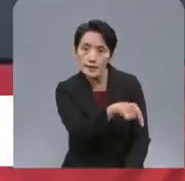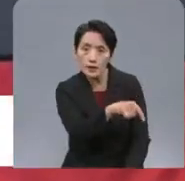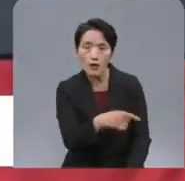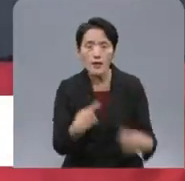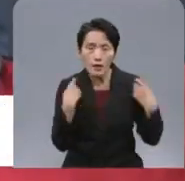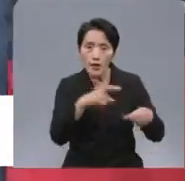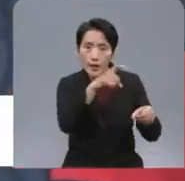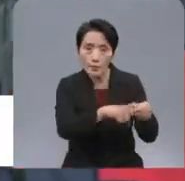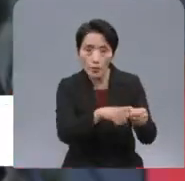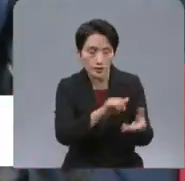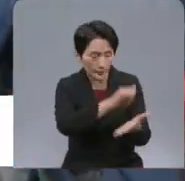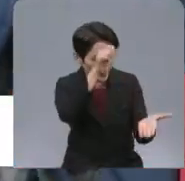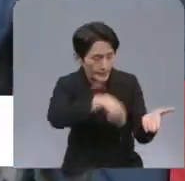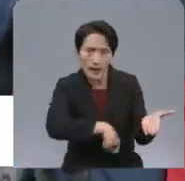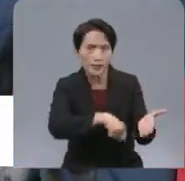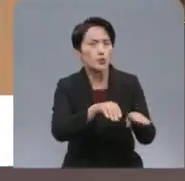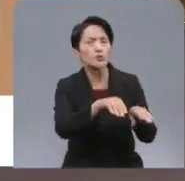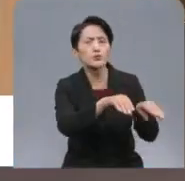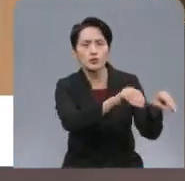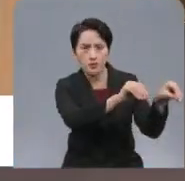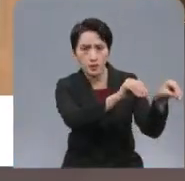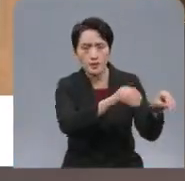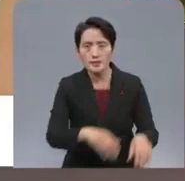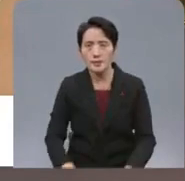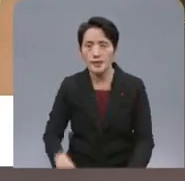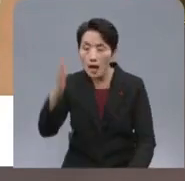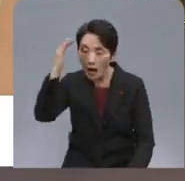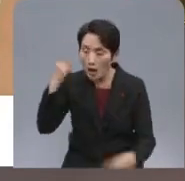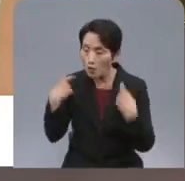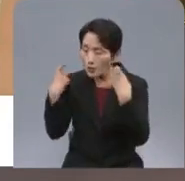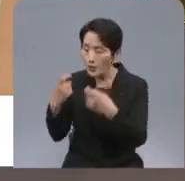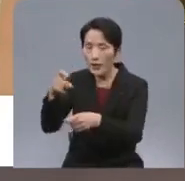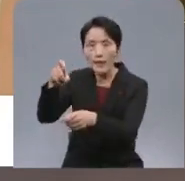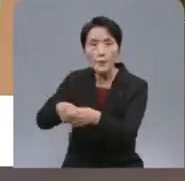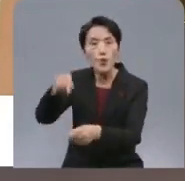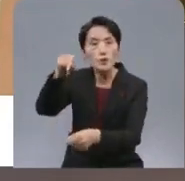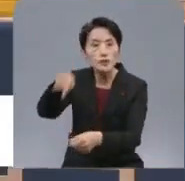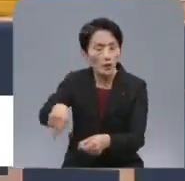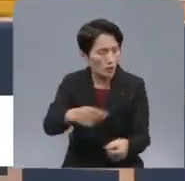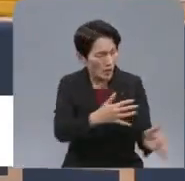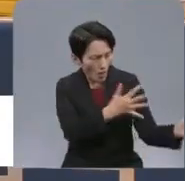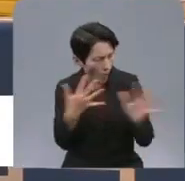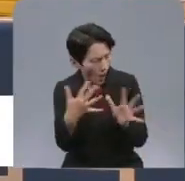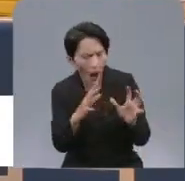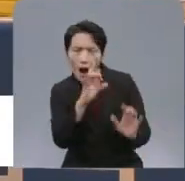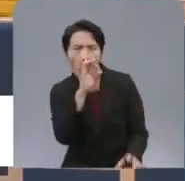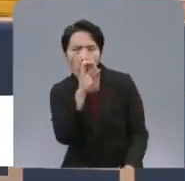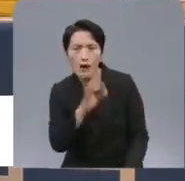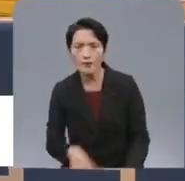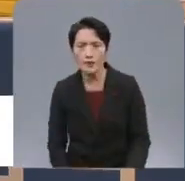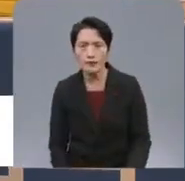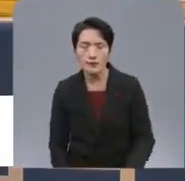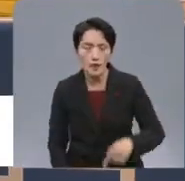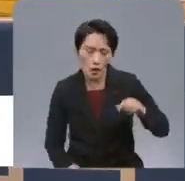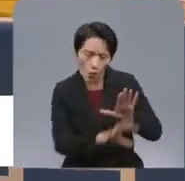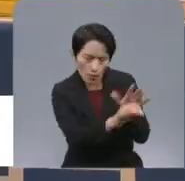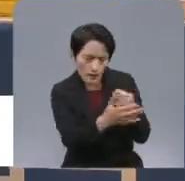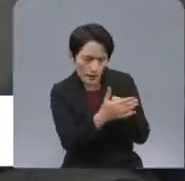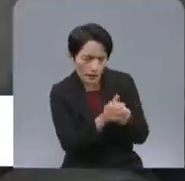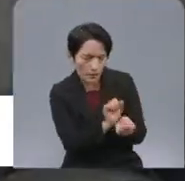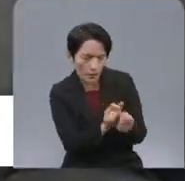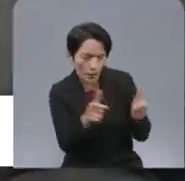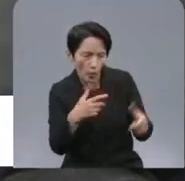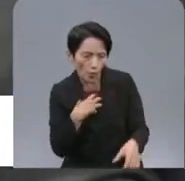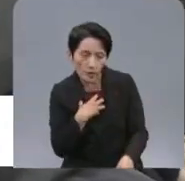chế cấp thị thực ngắn hạn thông qua các cơ quan ngoại giao đóng tại Trung Quốc cho tới cuối tháng 1 này do nhận định thấy cần thiết phải hạn chế các trường hợp du lịch